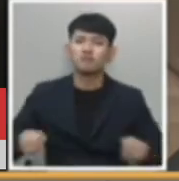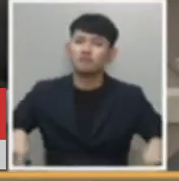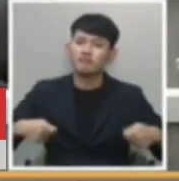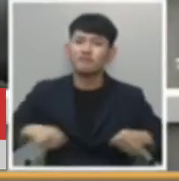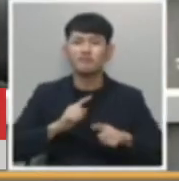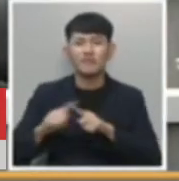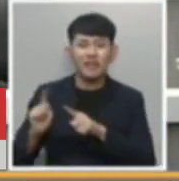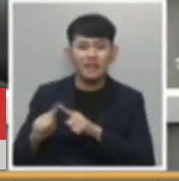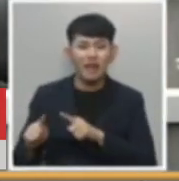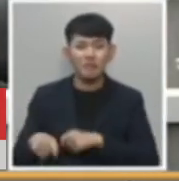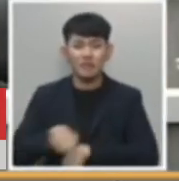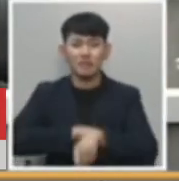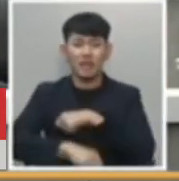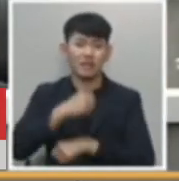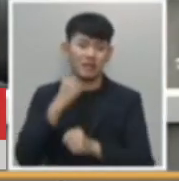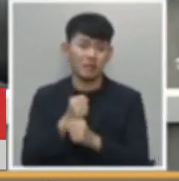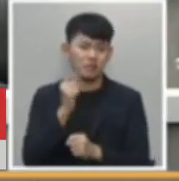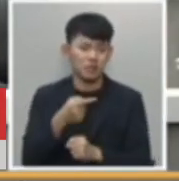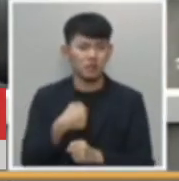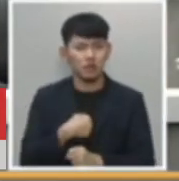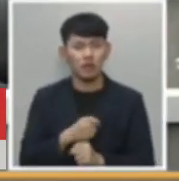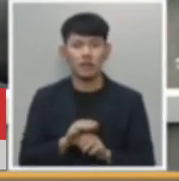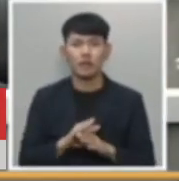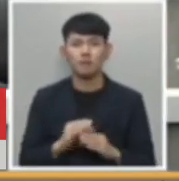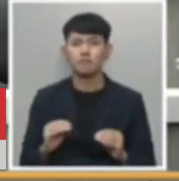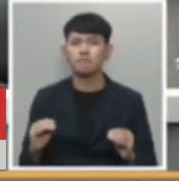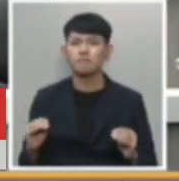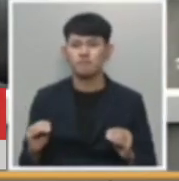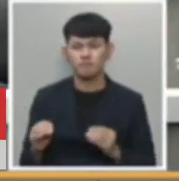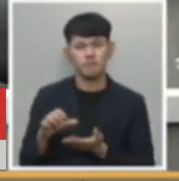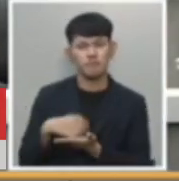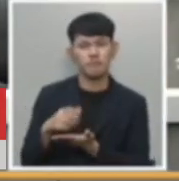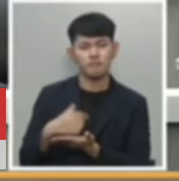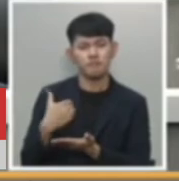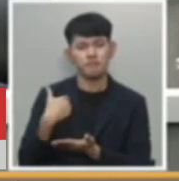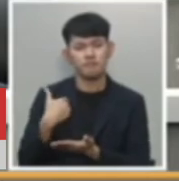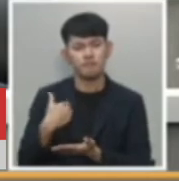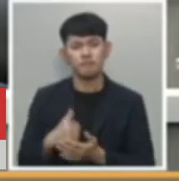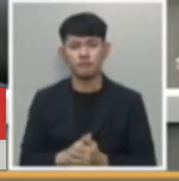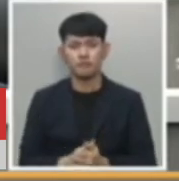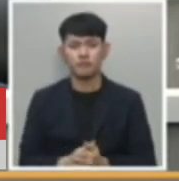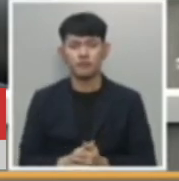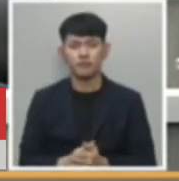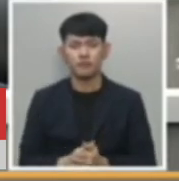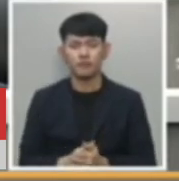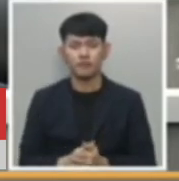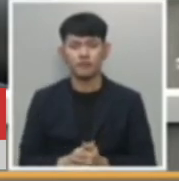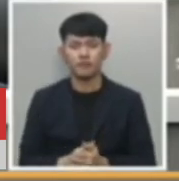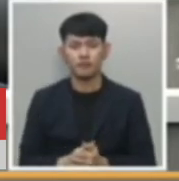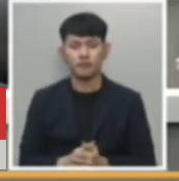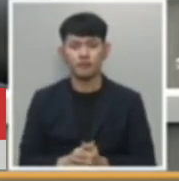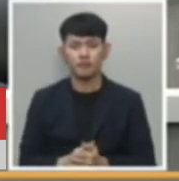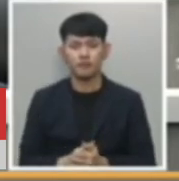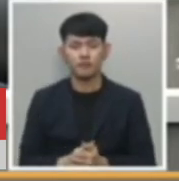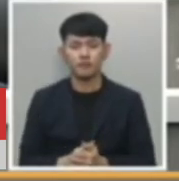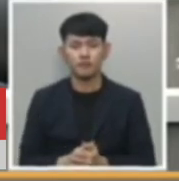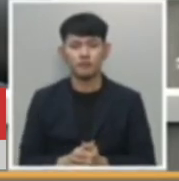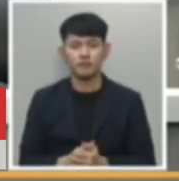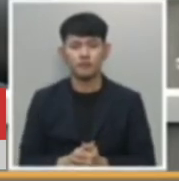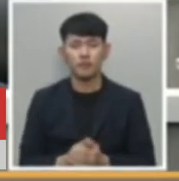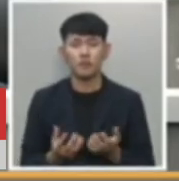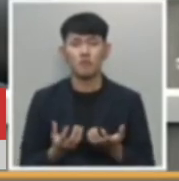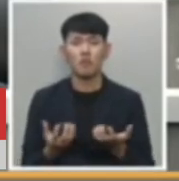เรียนโดยการปฏิบัติจริง learning by doing ที่เขาพูดกันนะครับอันนี้ถือว่าในส่วนนี้ถือว่าวัสดุ